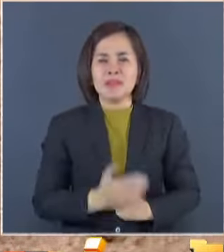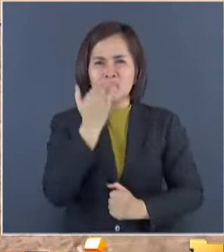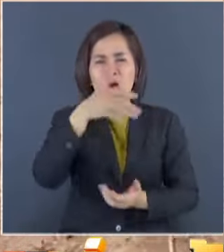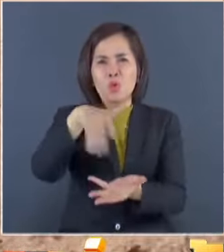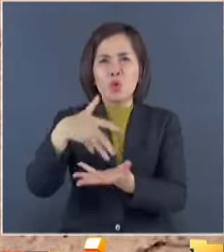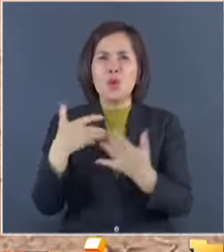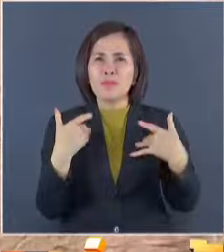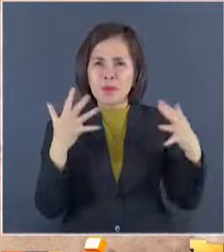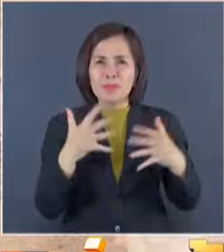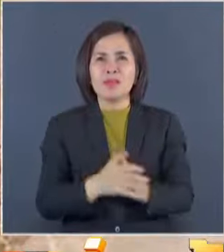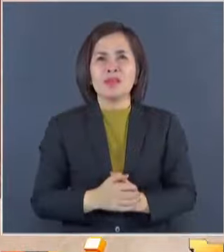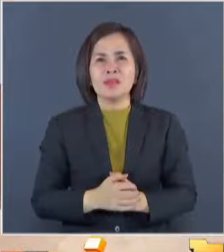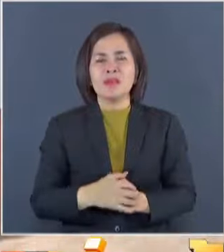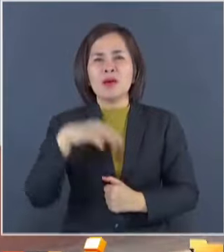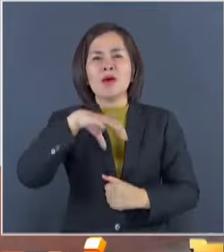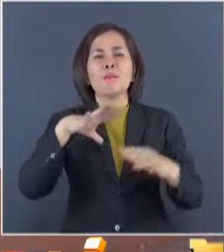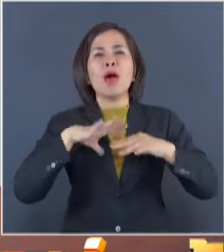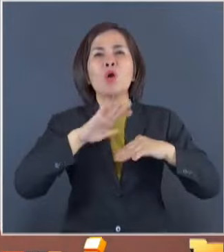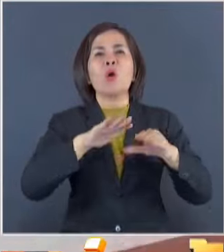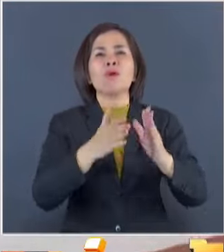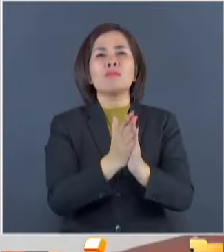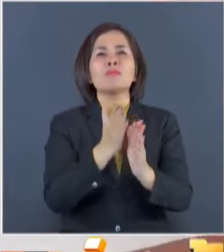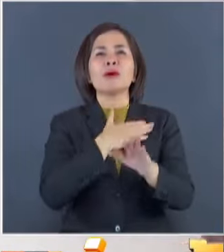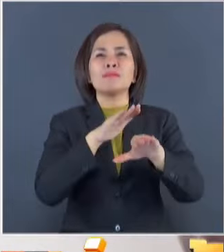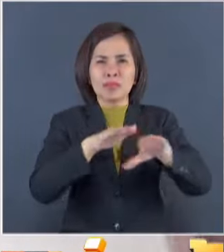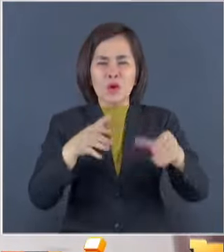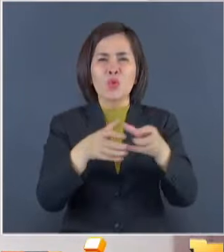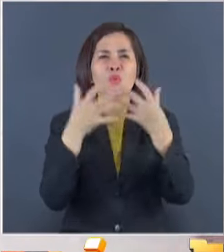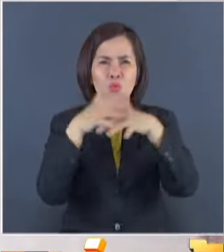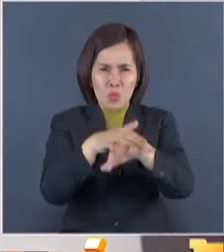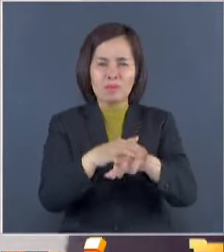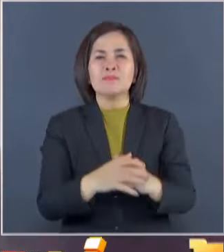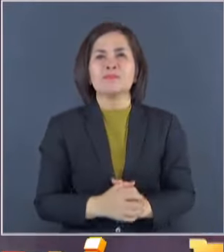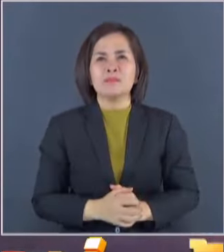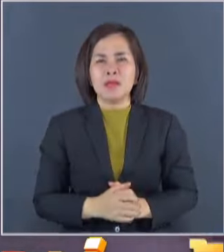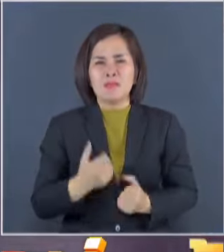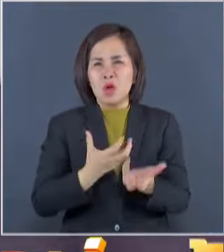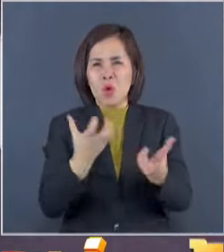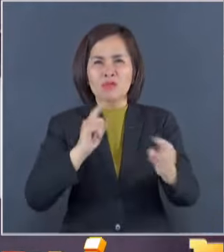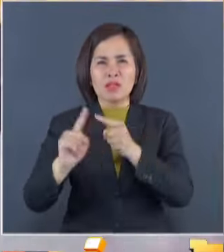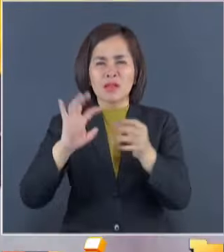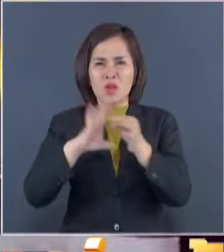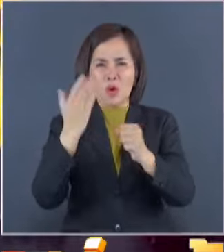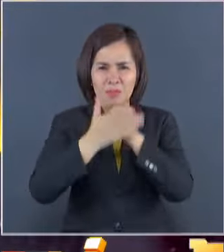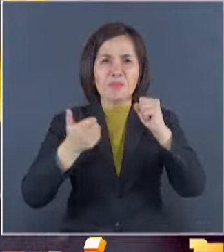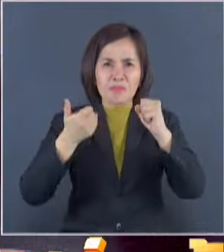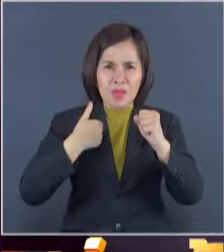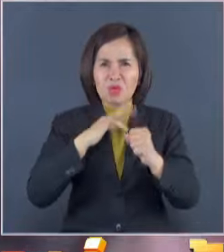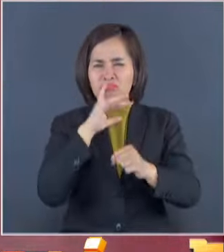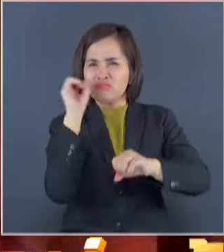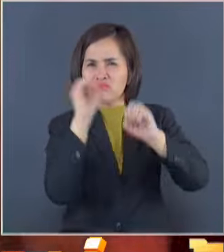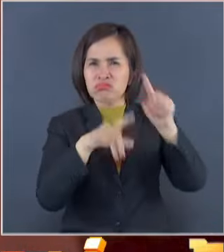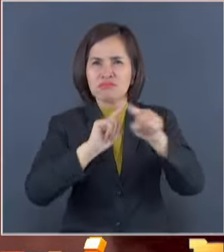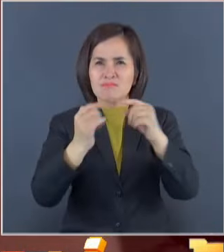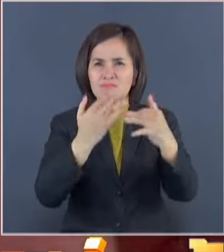ะอาดบ้างเลยเหรอฮะ อันนี้เป็นกุฏิสามเณรที่มั่วสุมกันเนี่ยนะฮะก ็ คือมีทั้งอุปกรณ์เสพยาเสพติดและเศษขยะเห